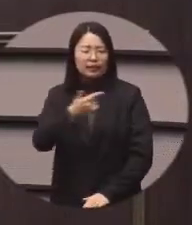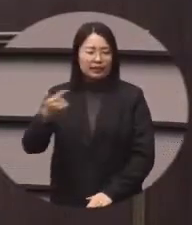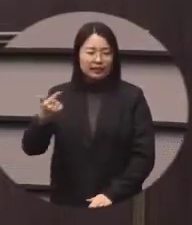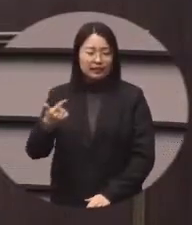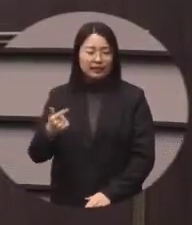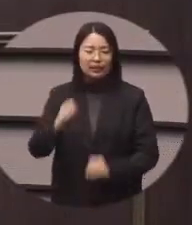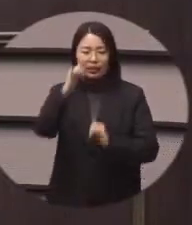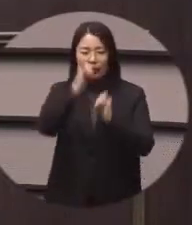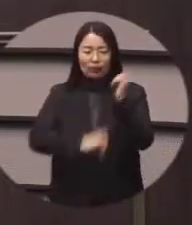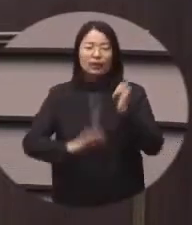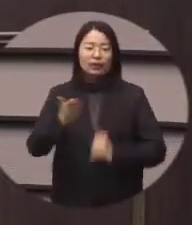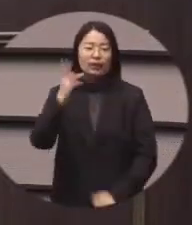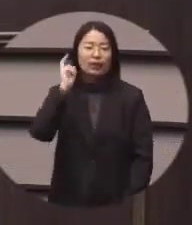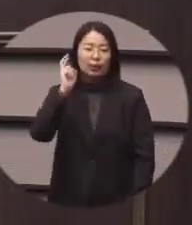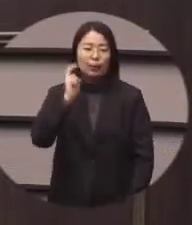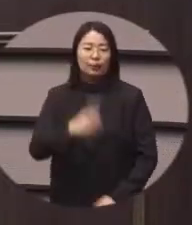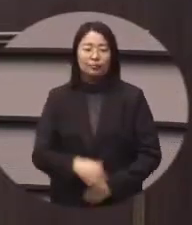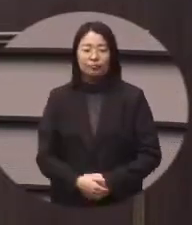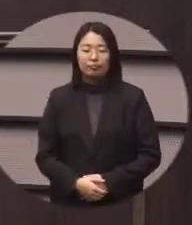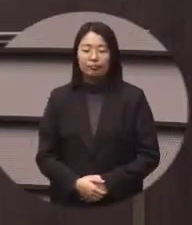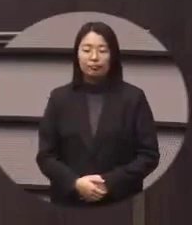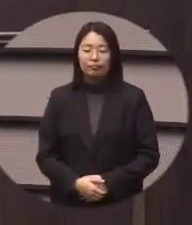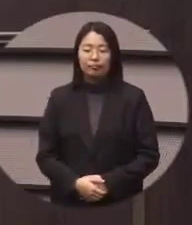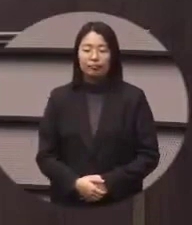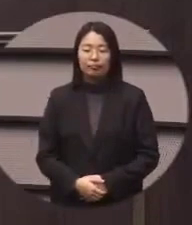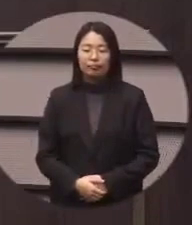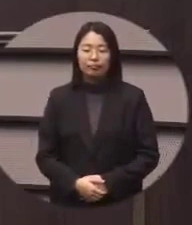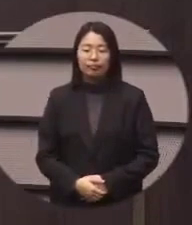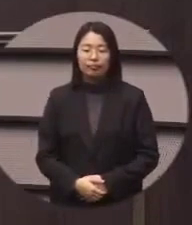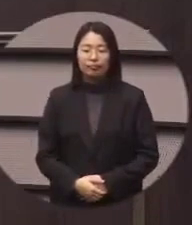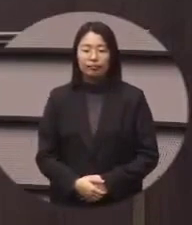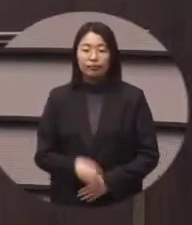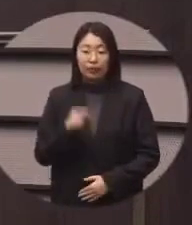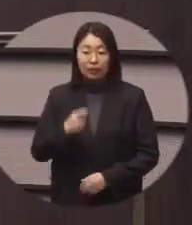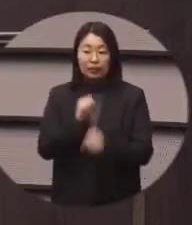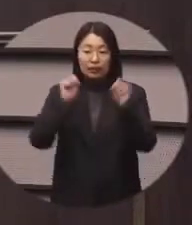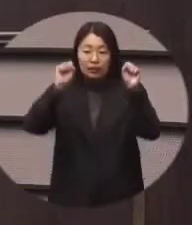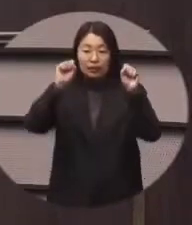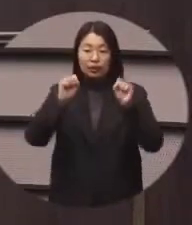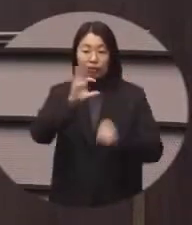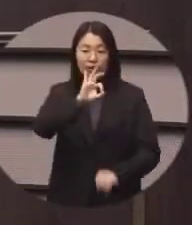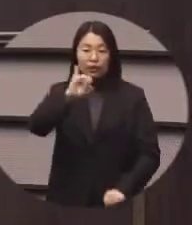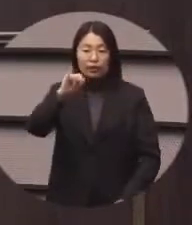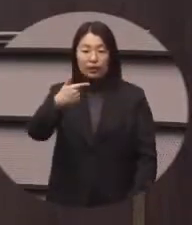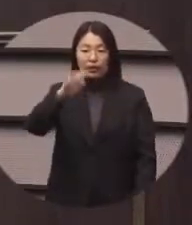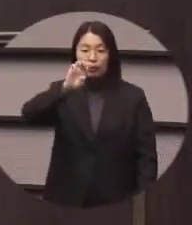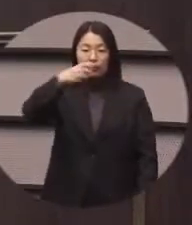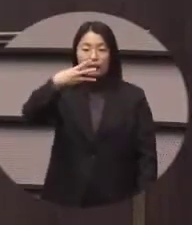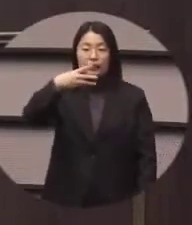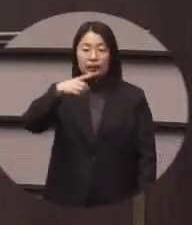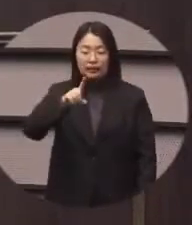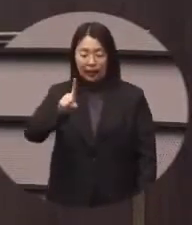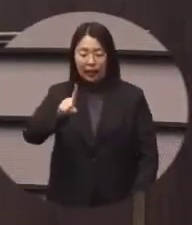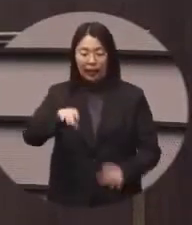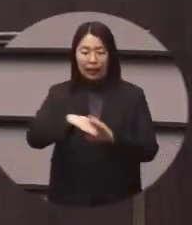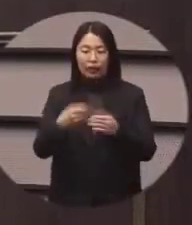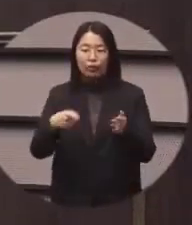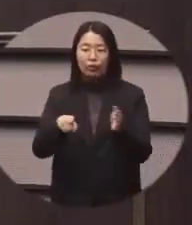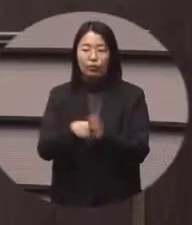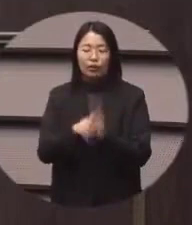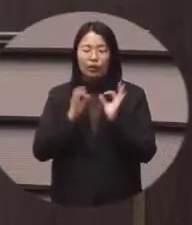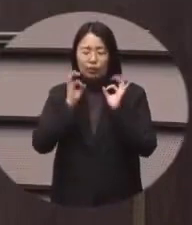대회를 개최하는 마음으로 체육 인프라 구축 시기를 앞당기는 데 최선을 다하겠습니다. 시민 여러분과